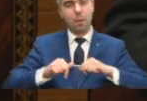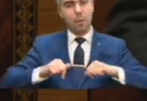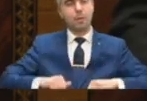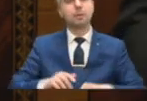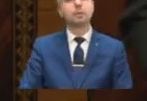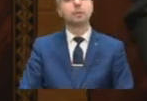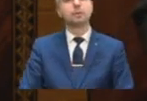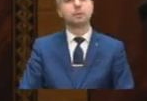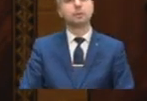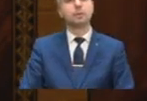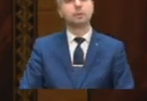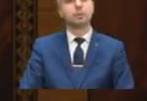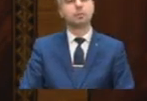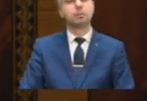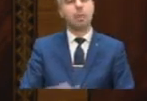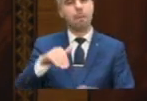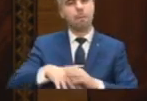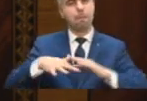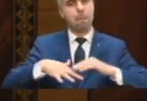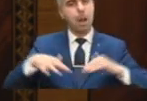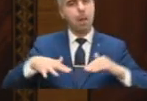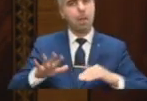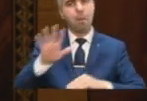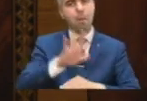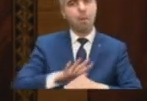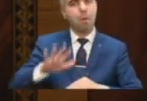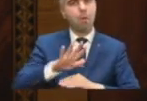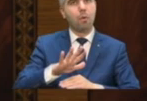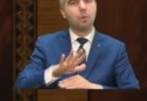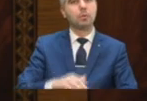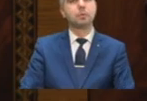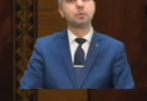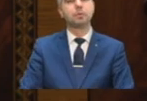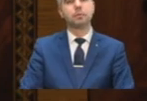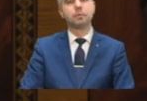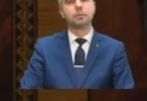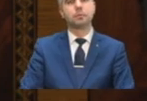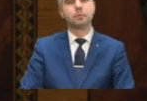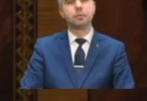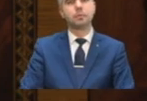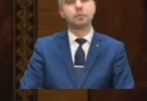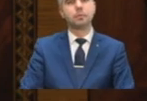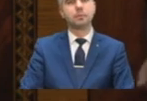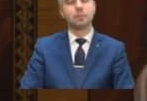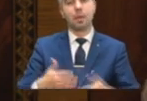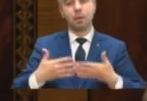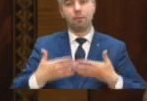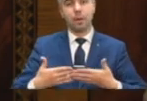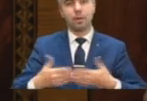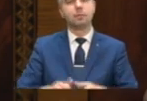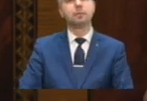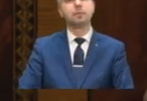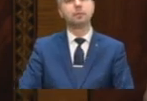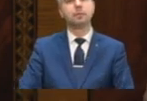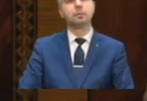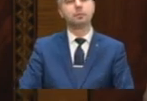المحترمة، إخواني وأخواتي أعضاء المجلس المحترمين والمحترمات، أتشرف